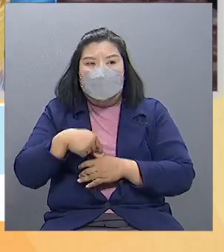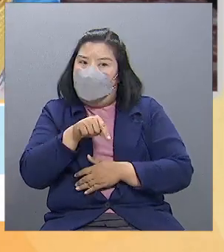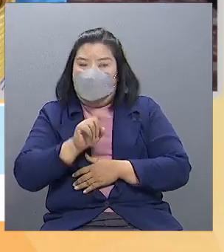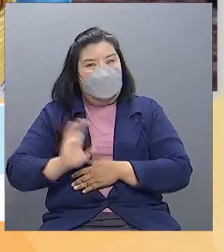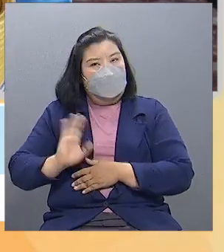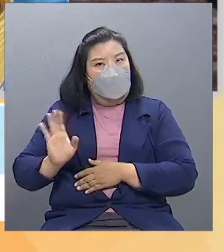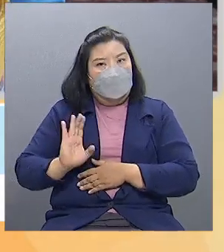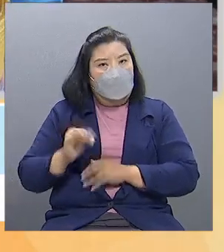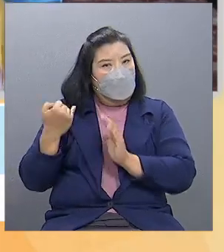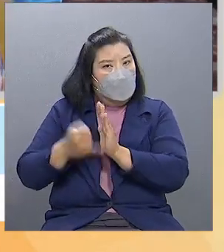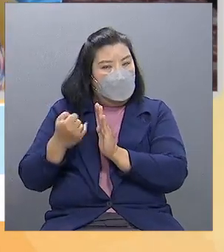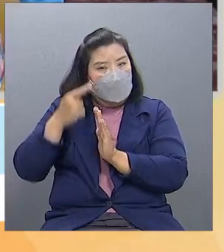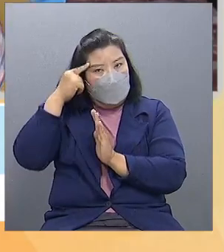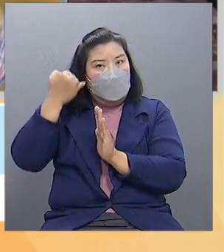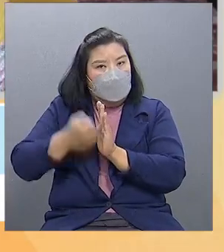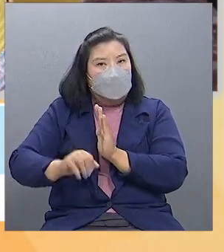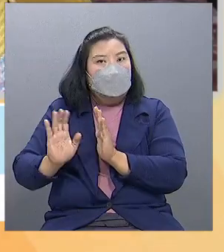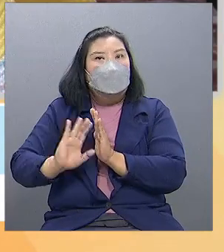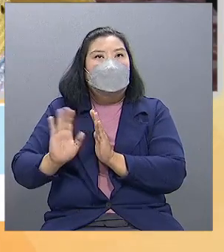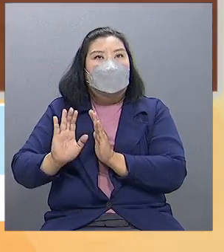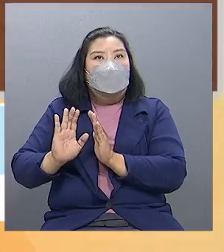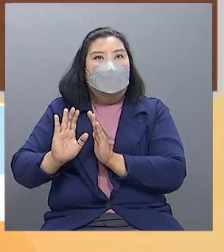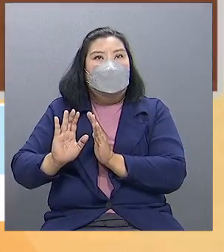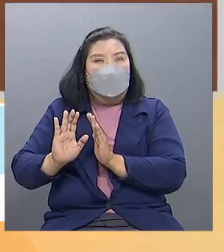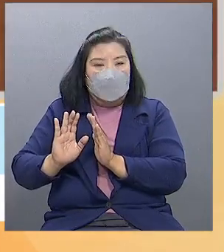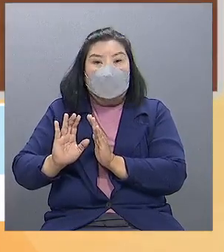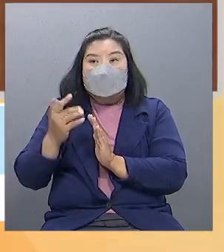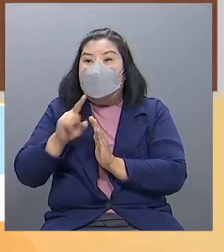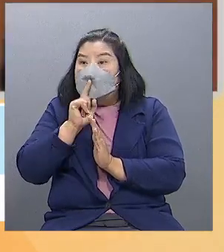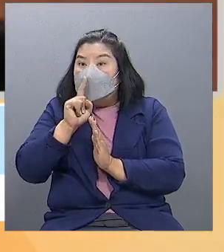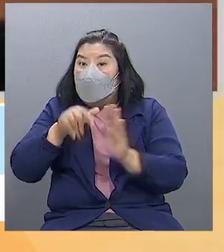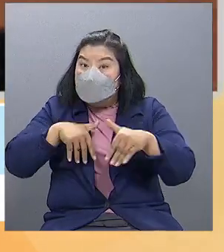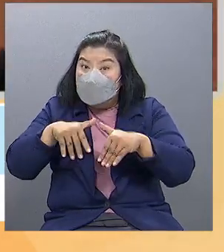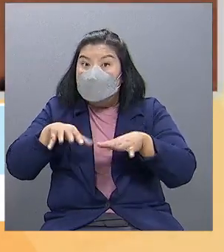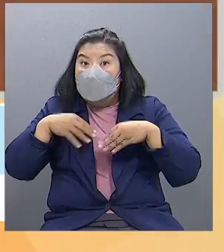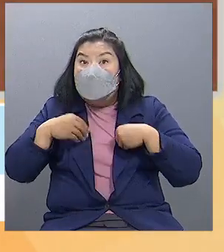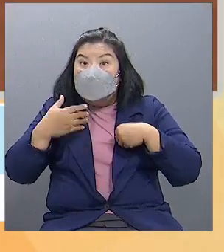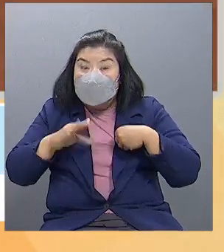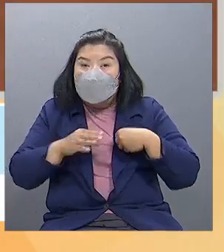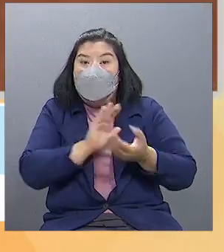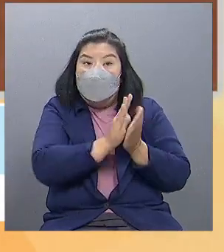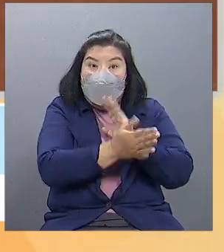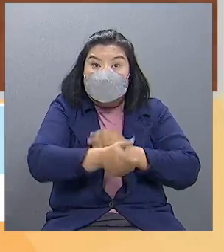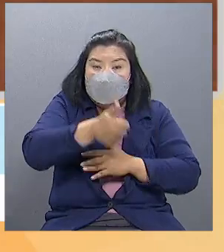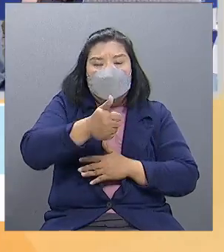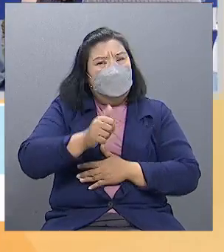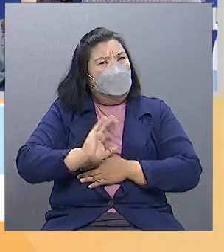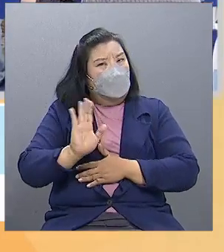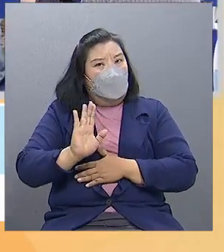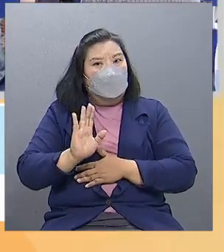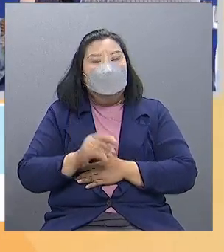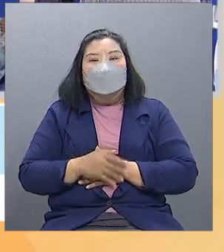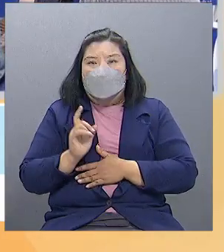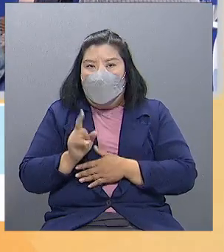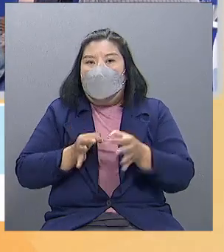่การที่ว่าคุณสร้างโงงานไปแลวสร้างวแหลละ ขอปร RAMSAY togetherมนดีขึ้นแล้วก็อบายไท์ว่าขั้นตอน